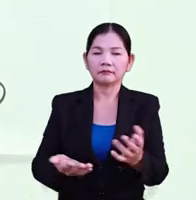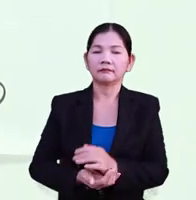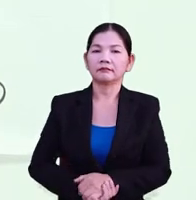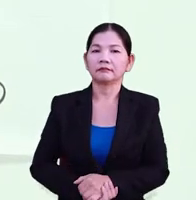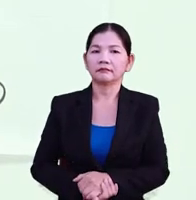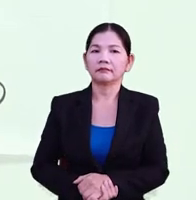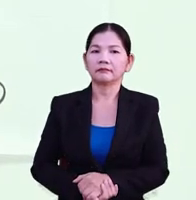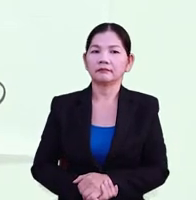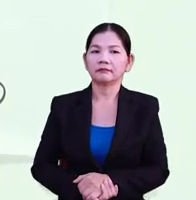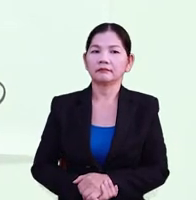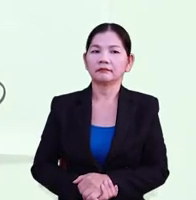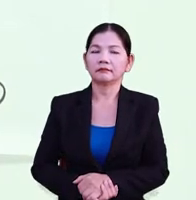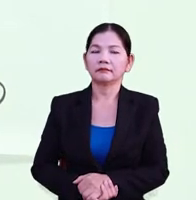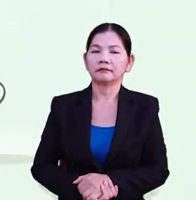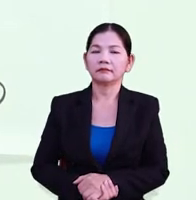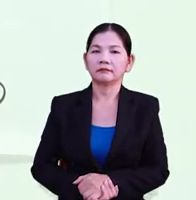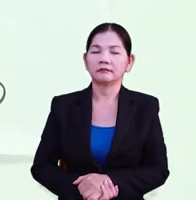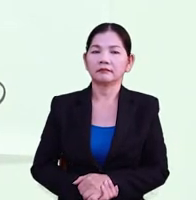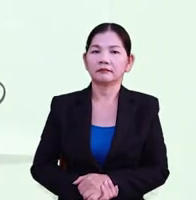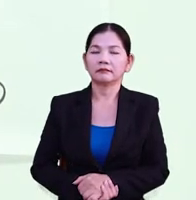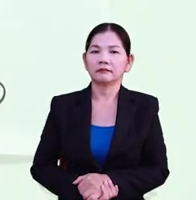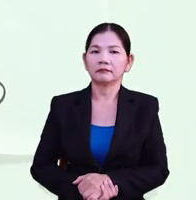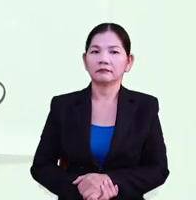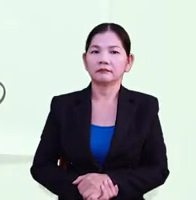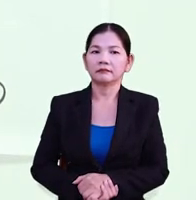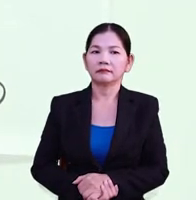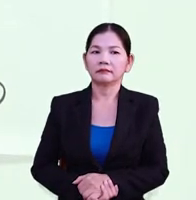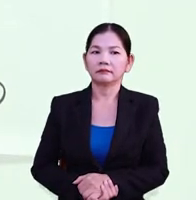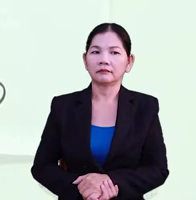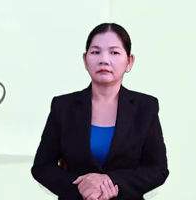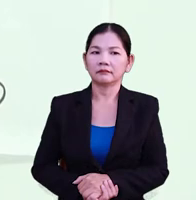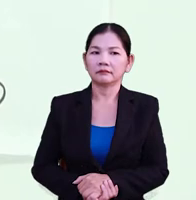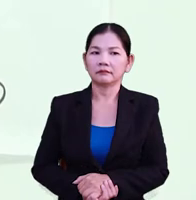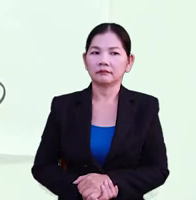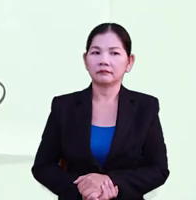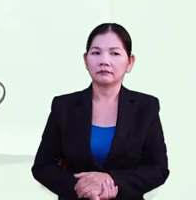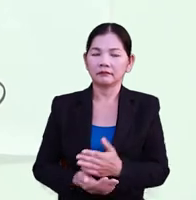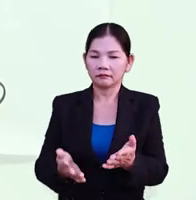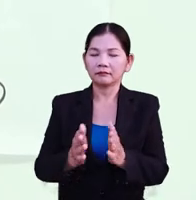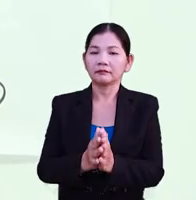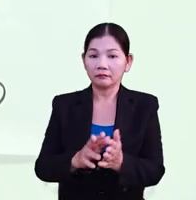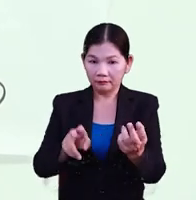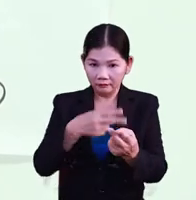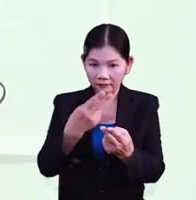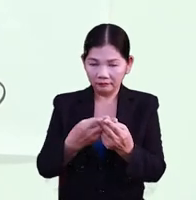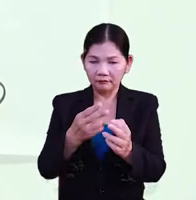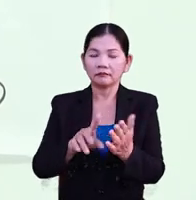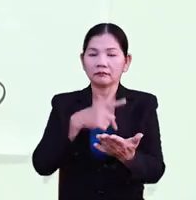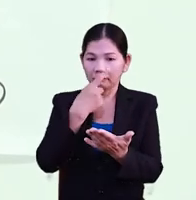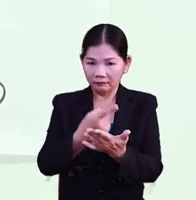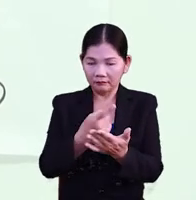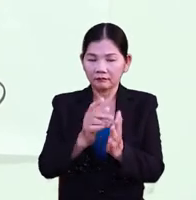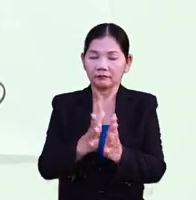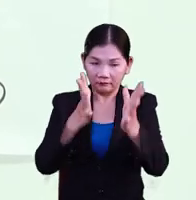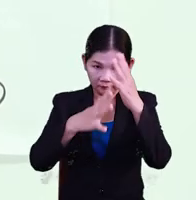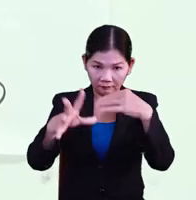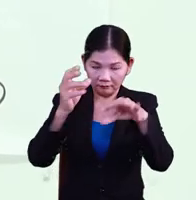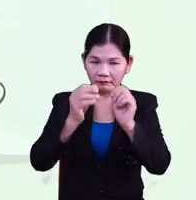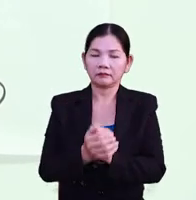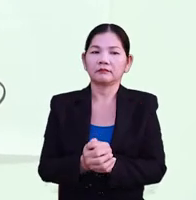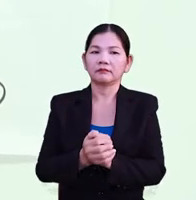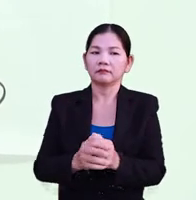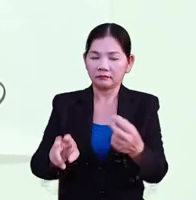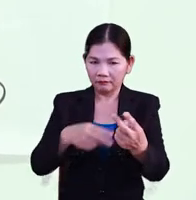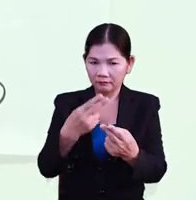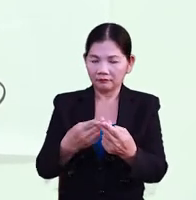ម្នាក់មួយម៉ាត់ម្នាក់មួយម៉ាត់មកកូនចាកូនឆ្លាតកូនពូកែតើតើកូនចូលរួមចារៀនជាមួយអ្នកគ្រូហើយនឹងឆ្លើ